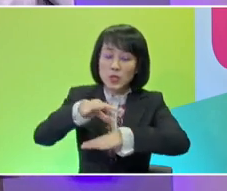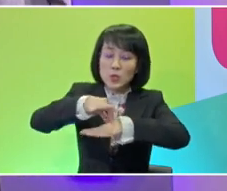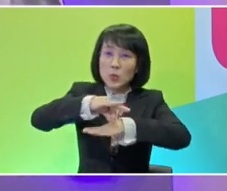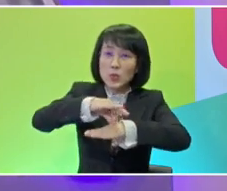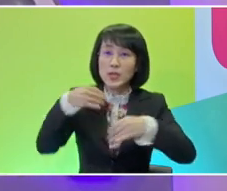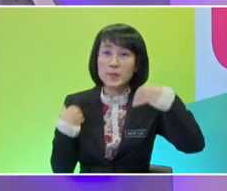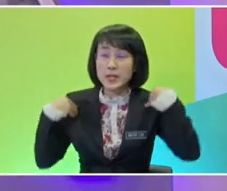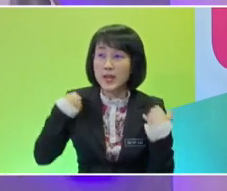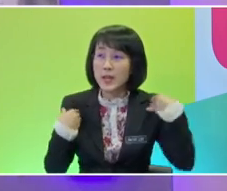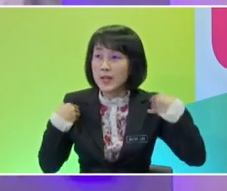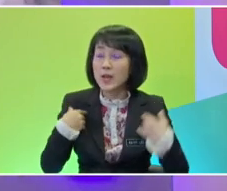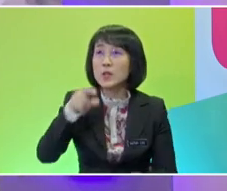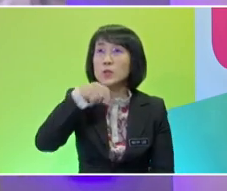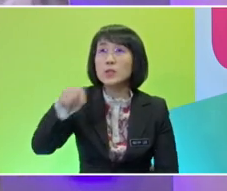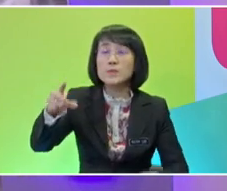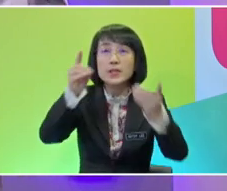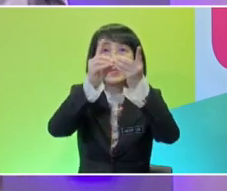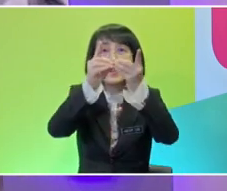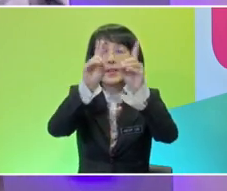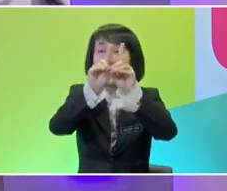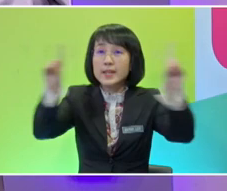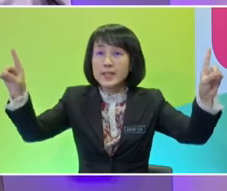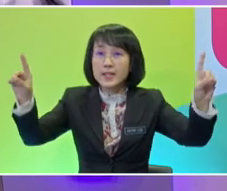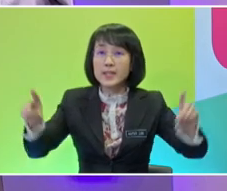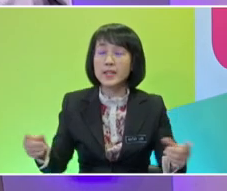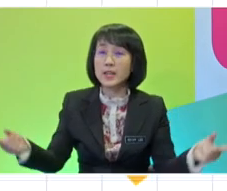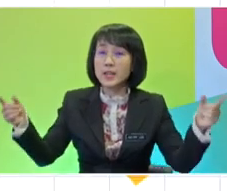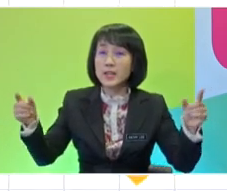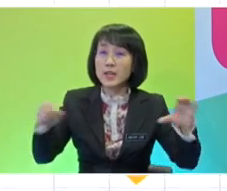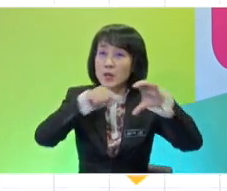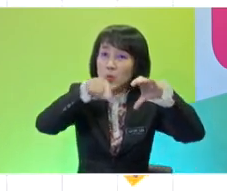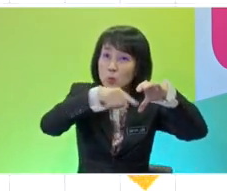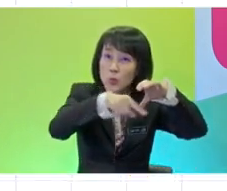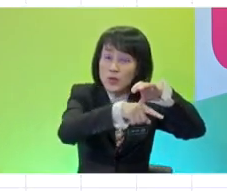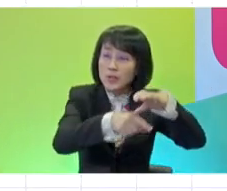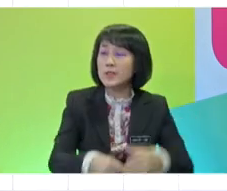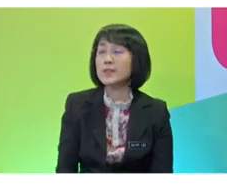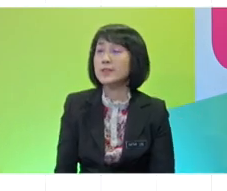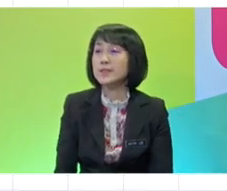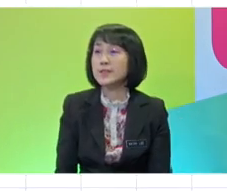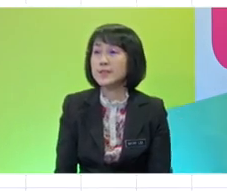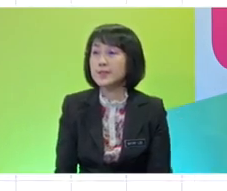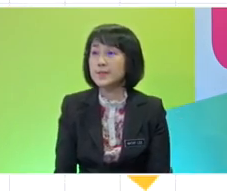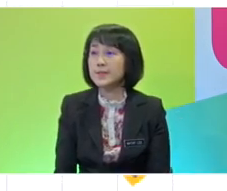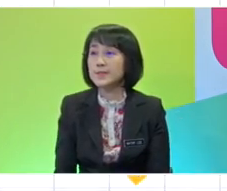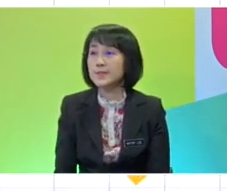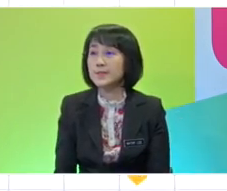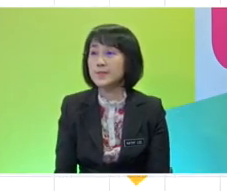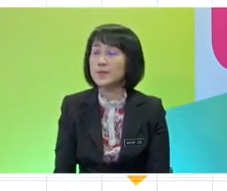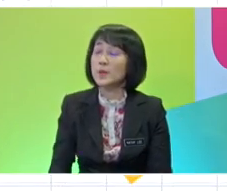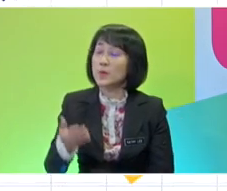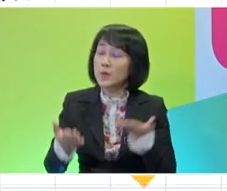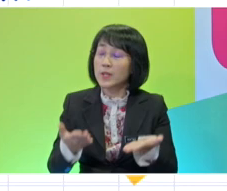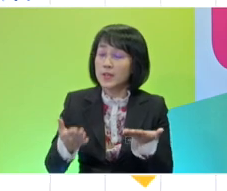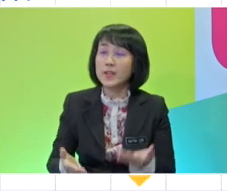zaman prasejarah ditulis pada dinding-dinding gua dengan sistem tulisan yang mungkin tidak seragam mungkin di sebelah utara ada tulisannya blainan